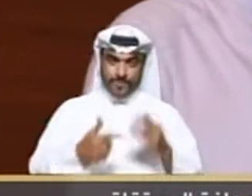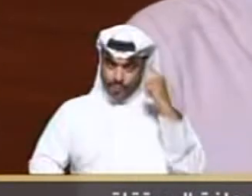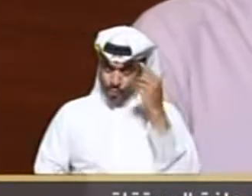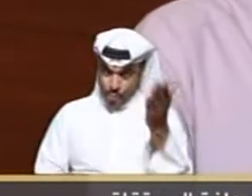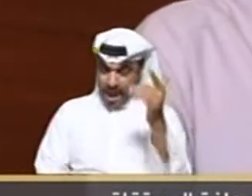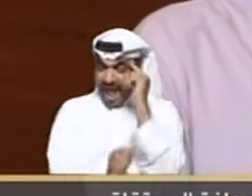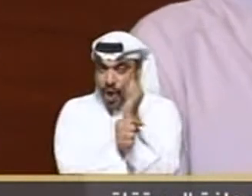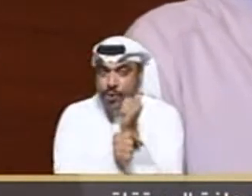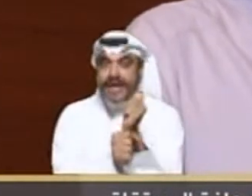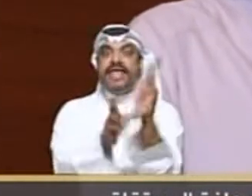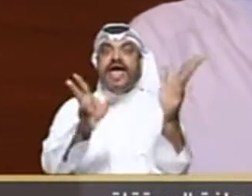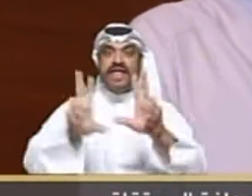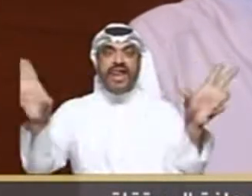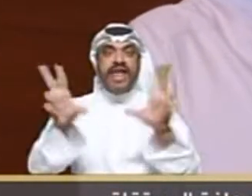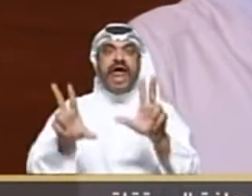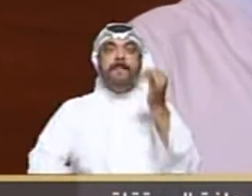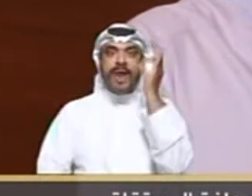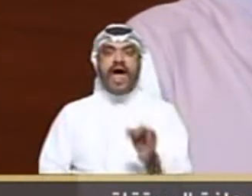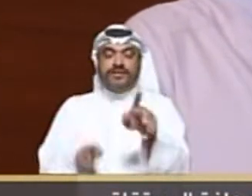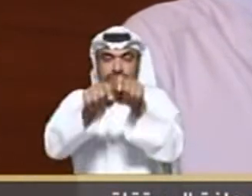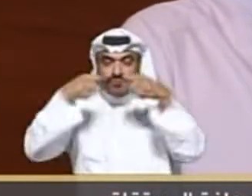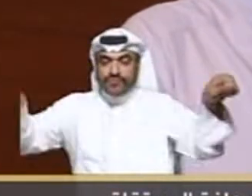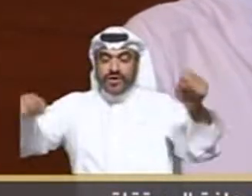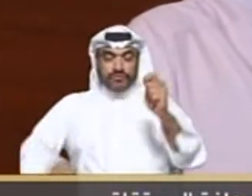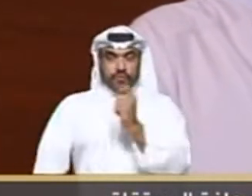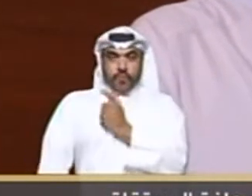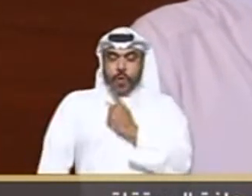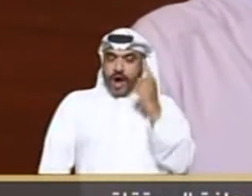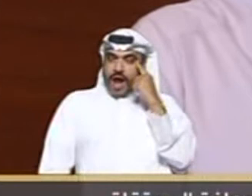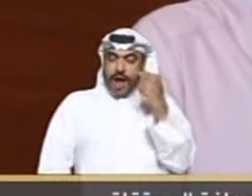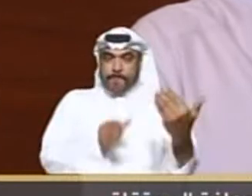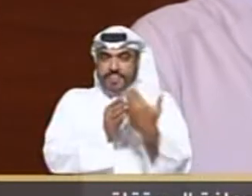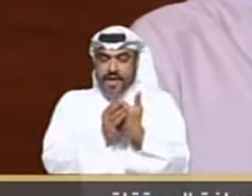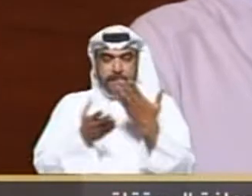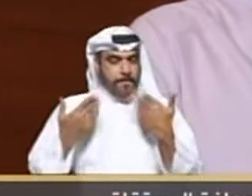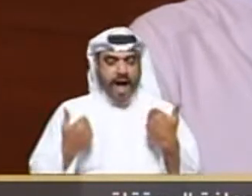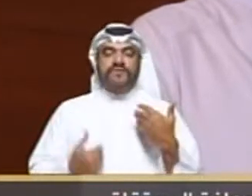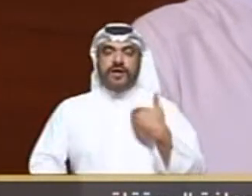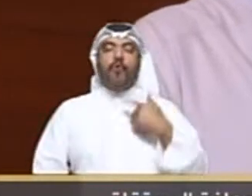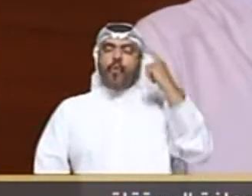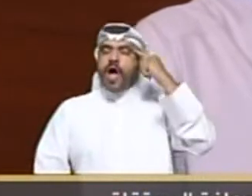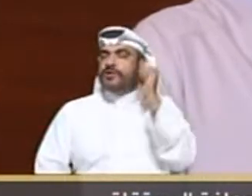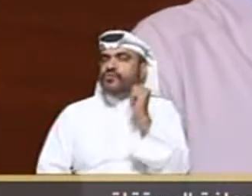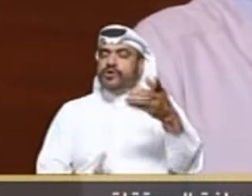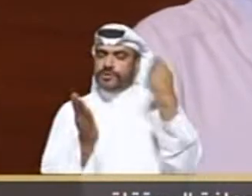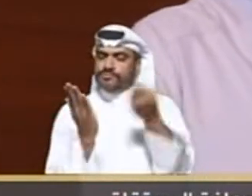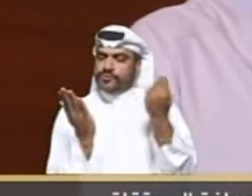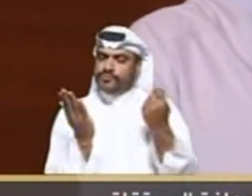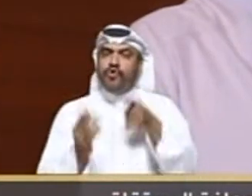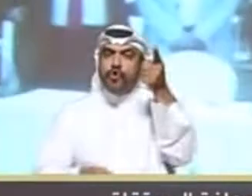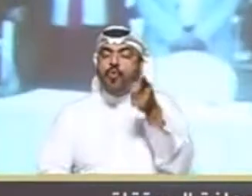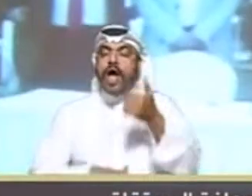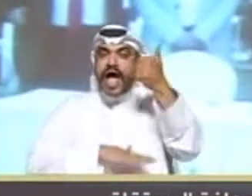الإعلام واستغلالية الصحافة من الركائز الأساسية التي تقوم عليها